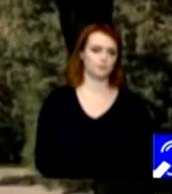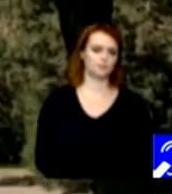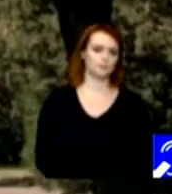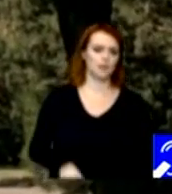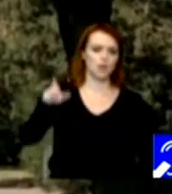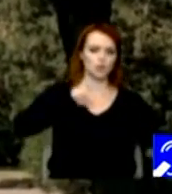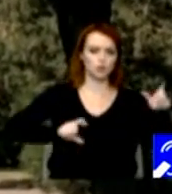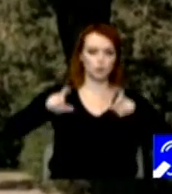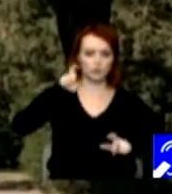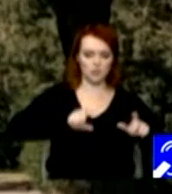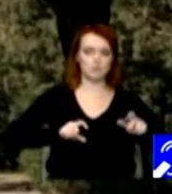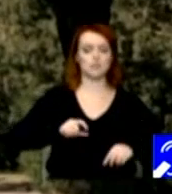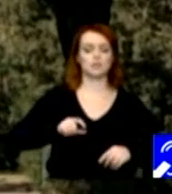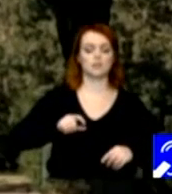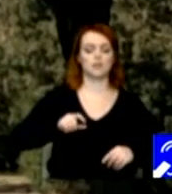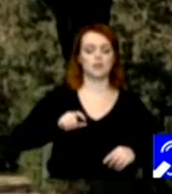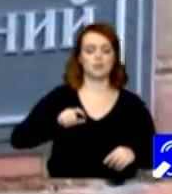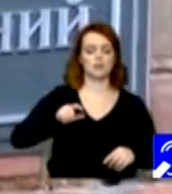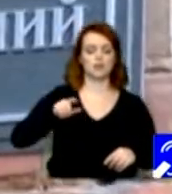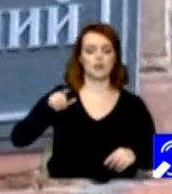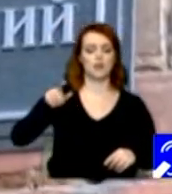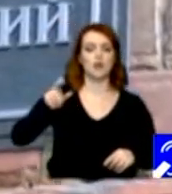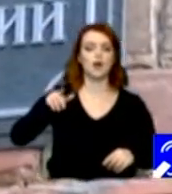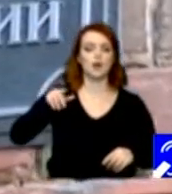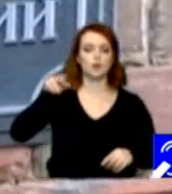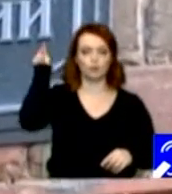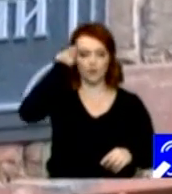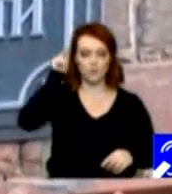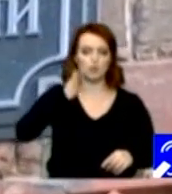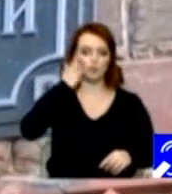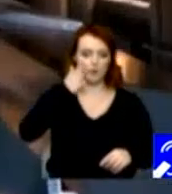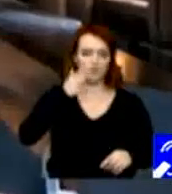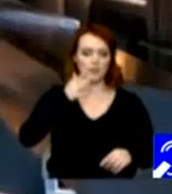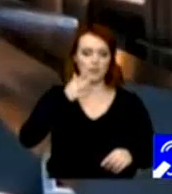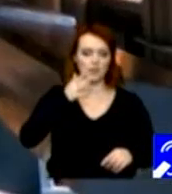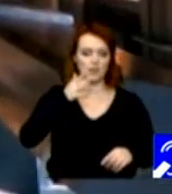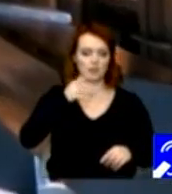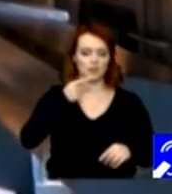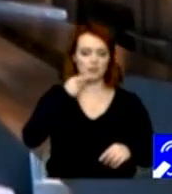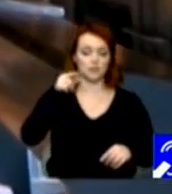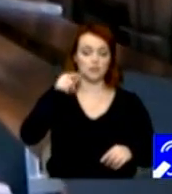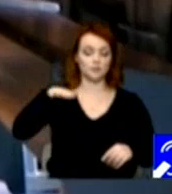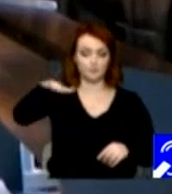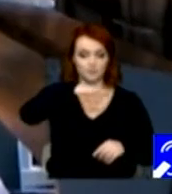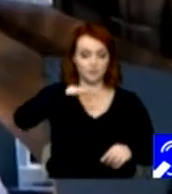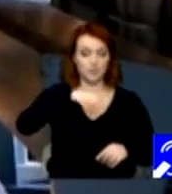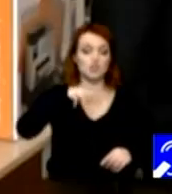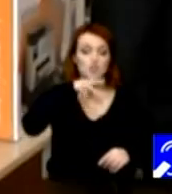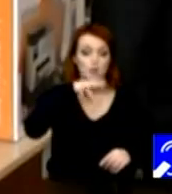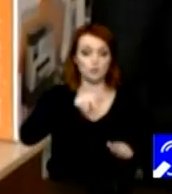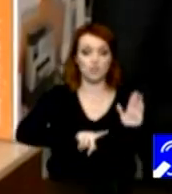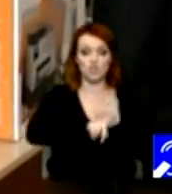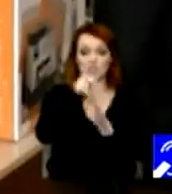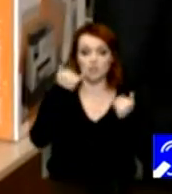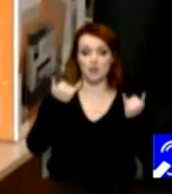studenții de la catedra de filologie română și clasica Universității naționale un fac covrigi din Cernăuți porumbenii picioare azi înainte